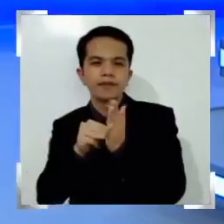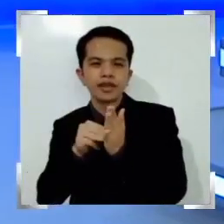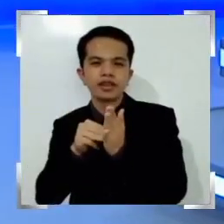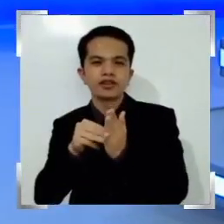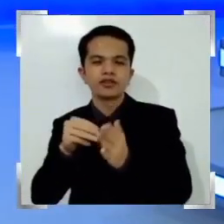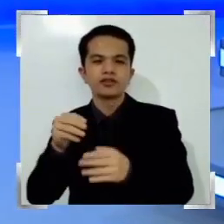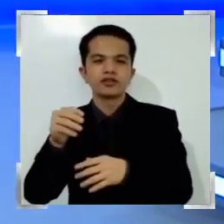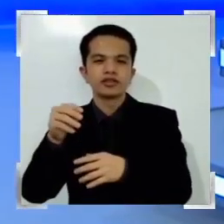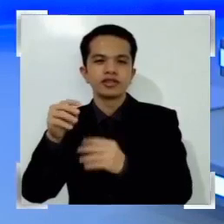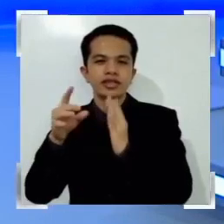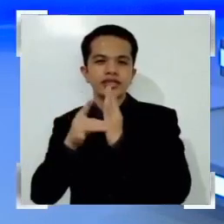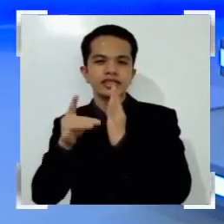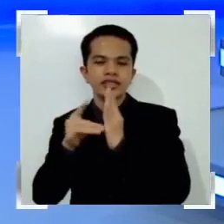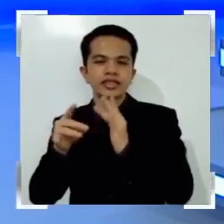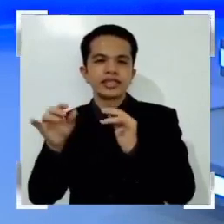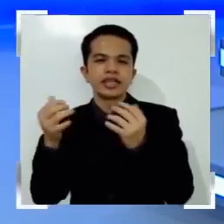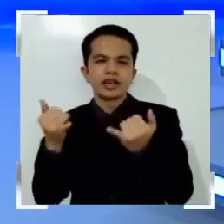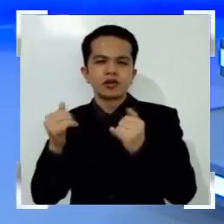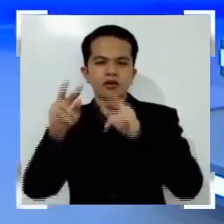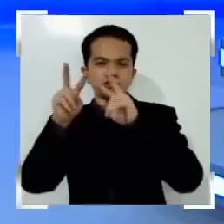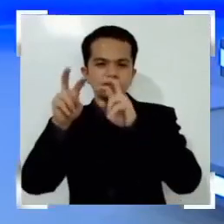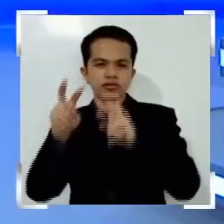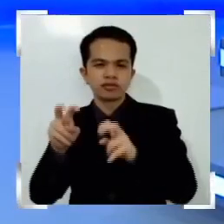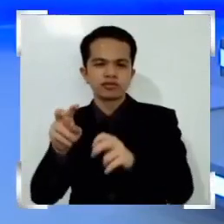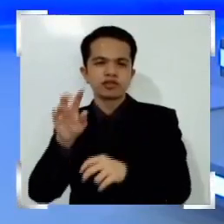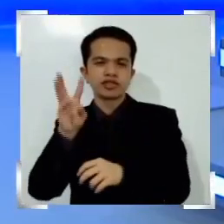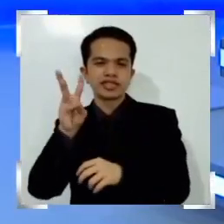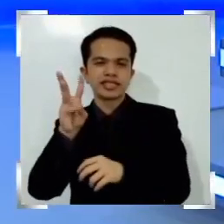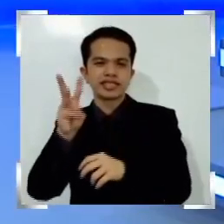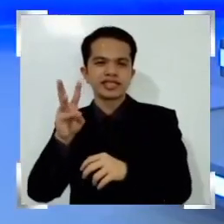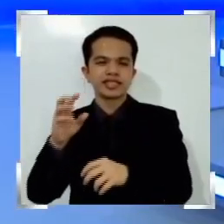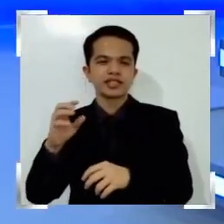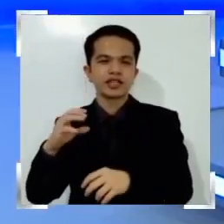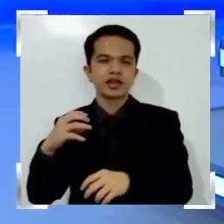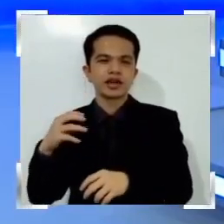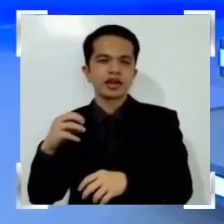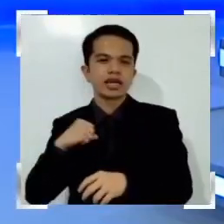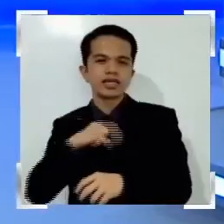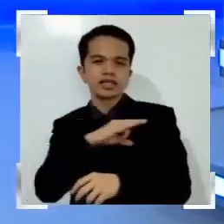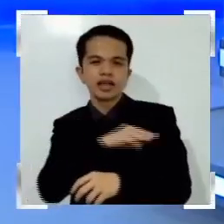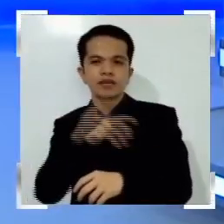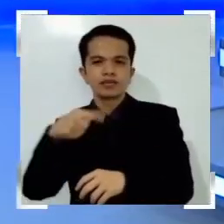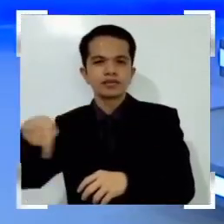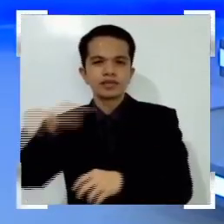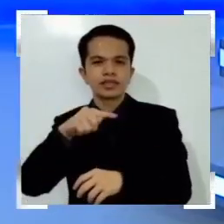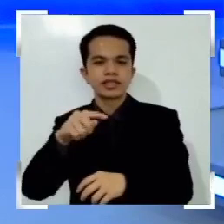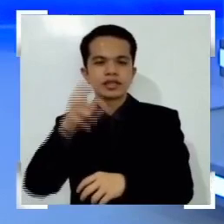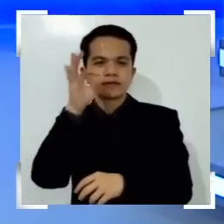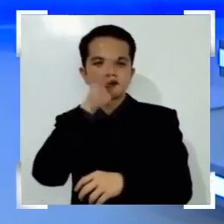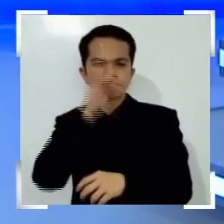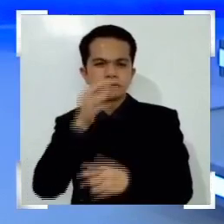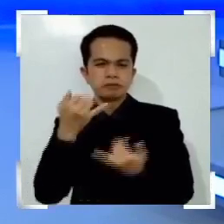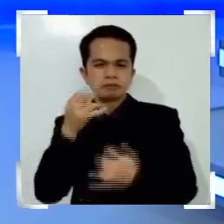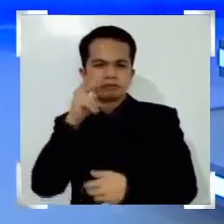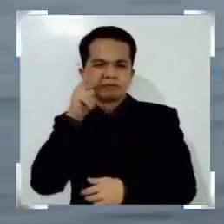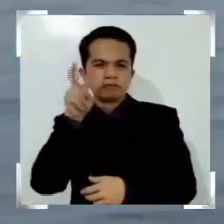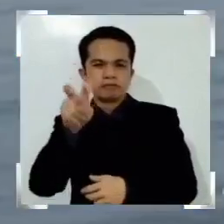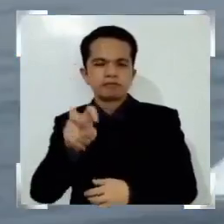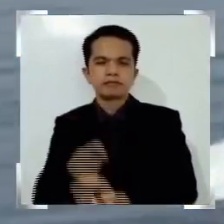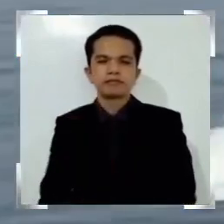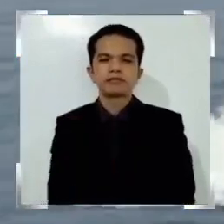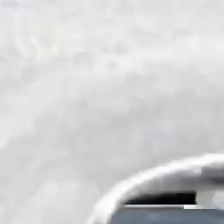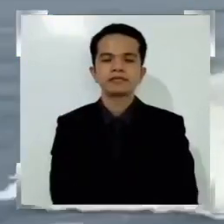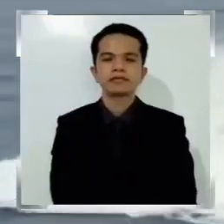na sa inquest ang 11 crew ng barko na pawang mga Pinoy. Saksi, si Maki Pulido.